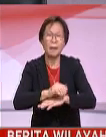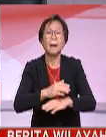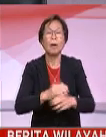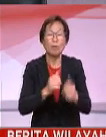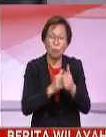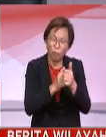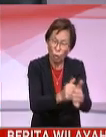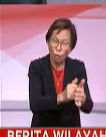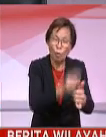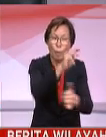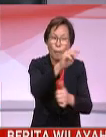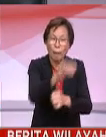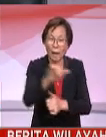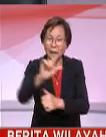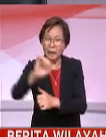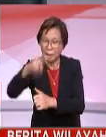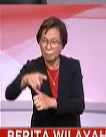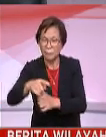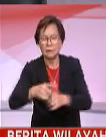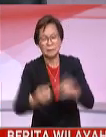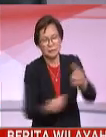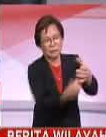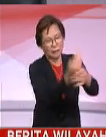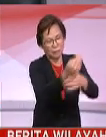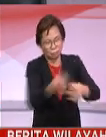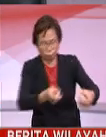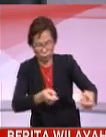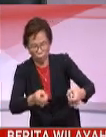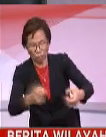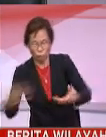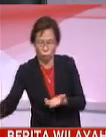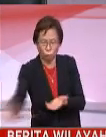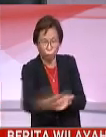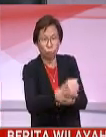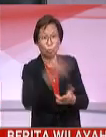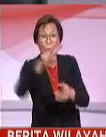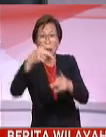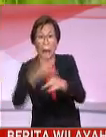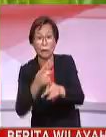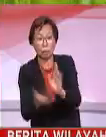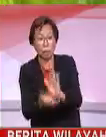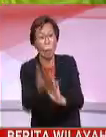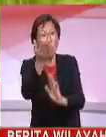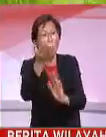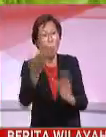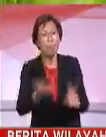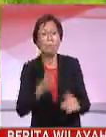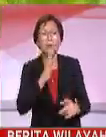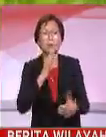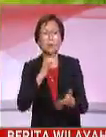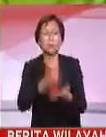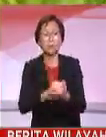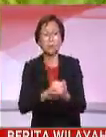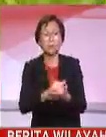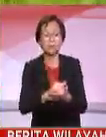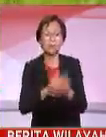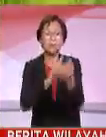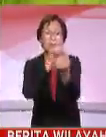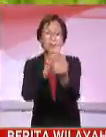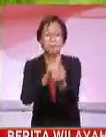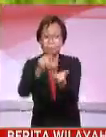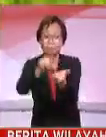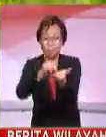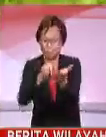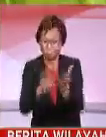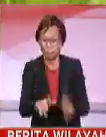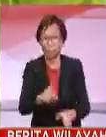ini, dia tanam, dia selenggara dan dia kutip, memang 2 kali ganda daripada. Beliau berkata demikian selepas ditemui